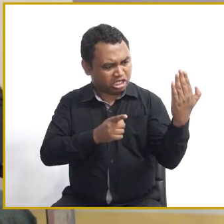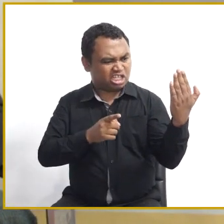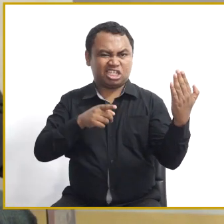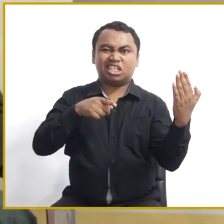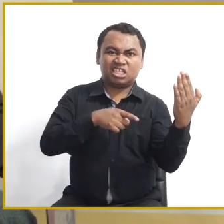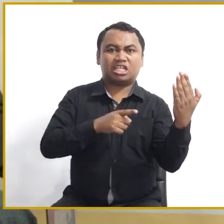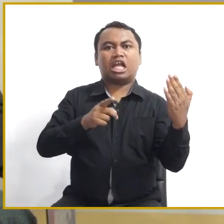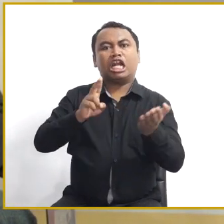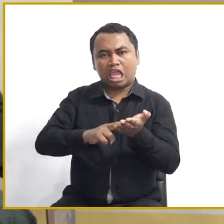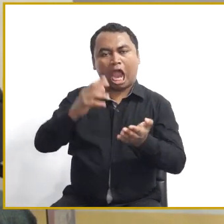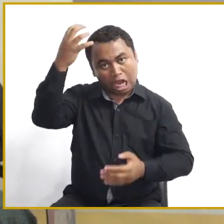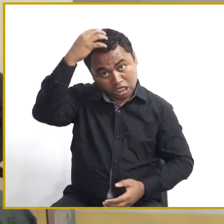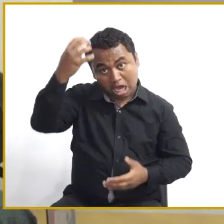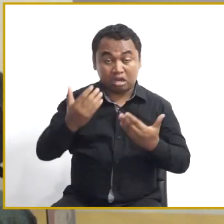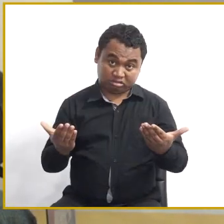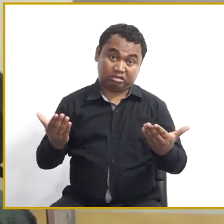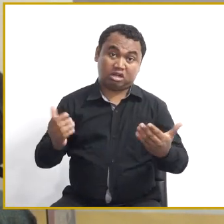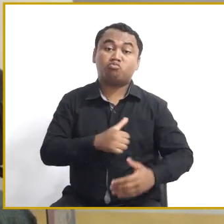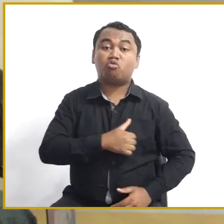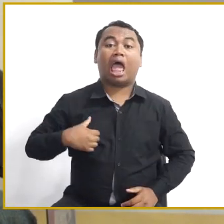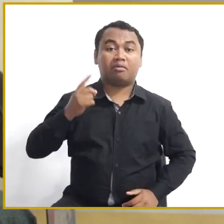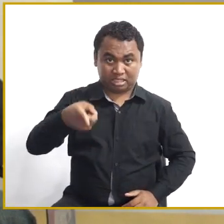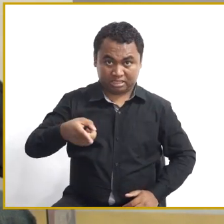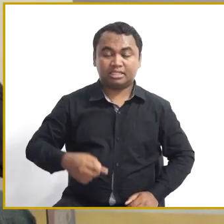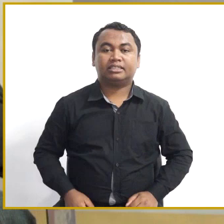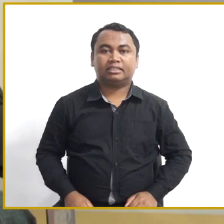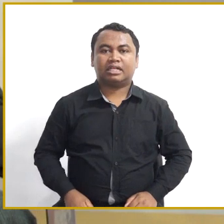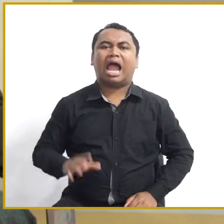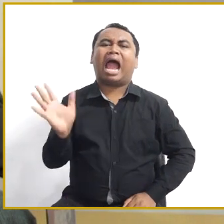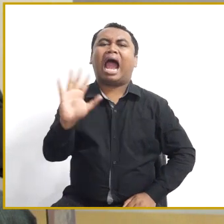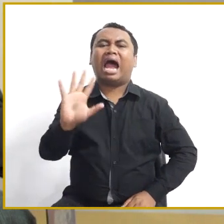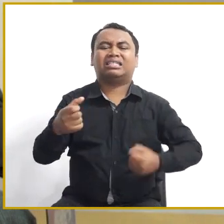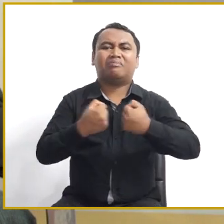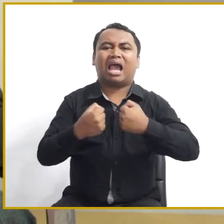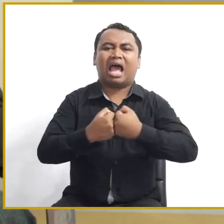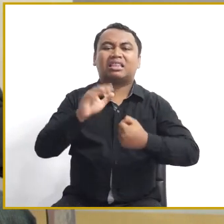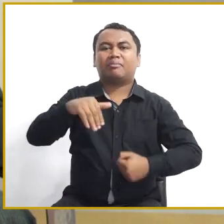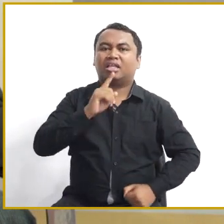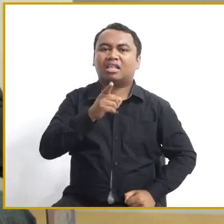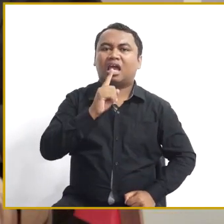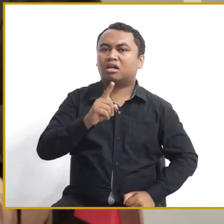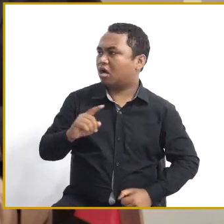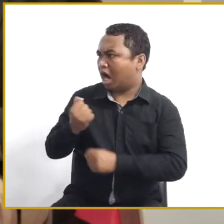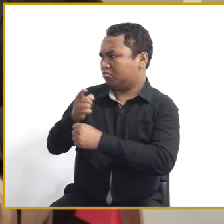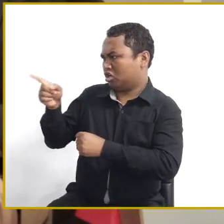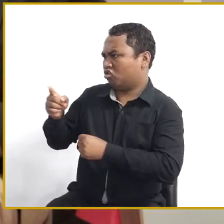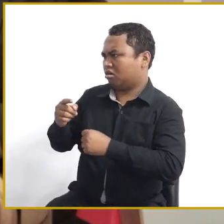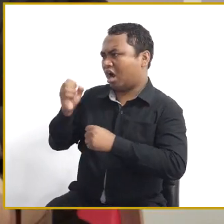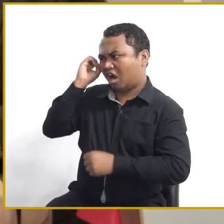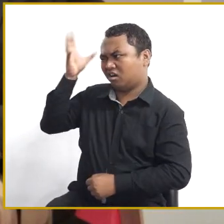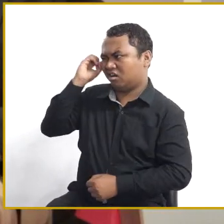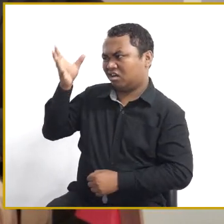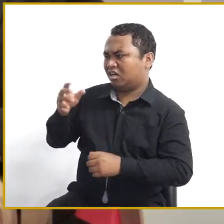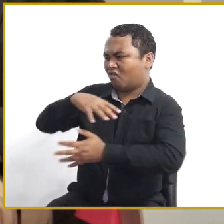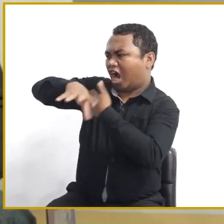olona zany hoe le aza miady amin'ny tantarantsika so dia afangaronao le resaka kolotsaina sy ny demokrasia